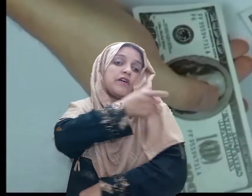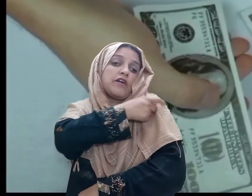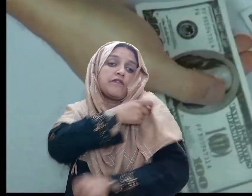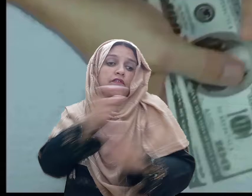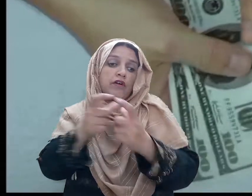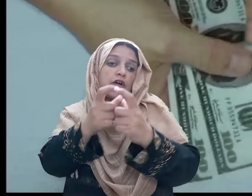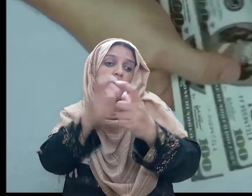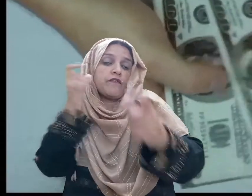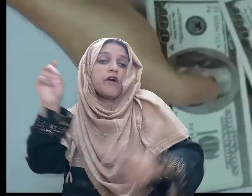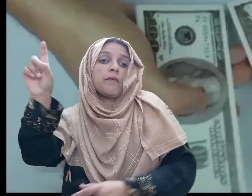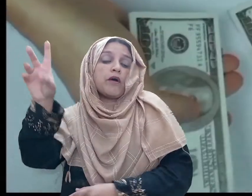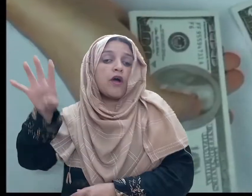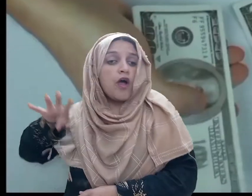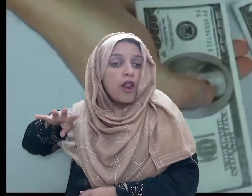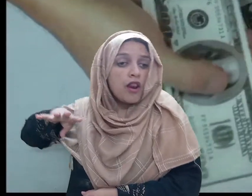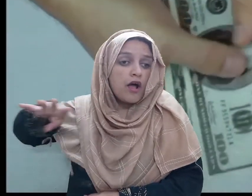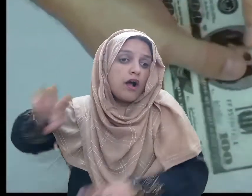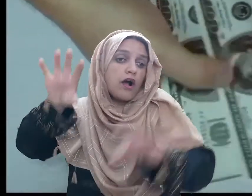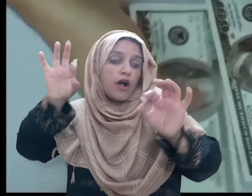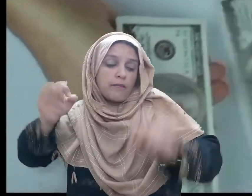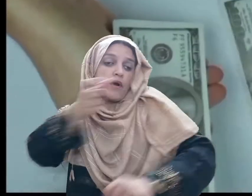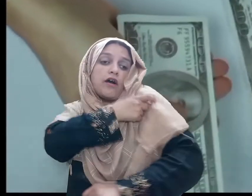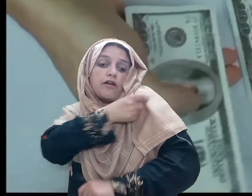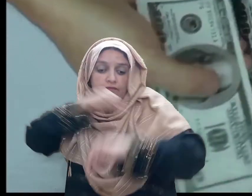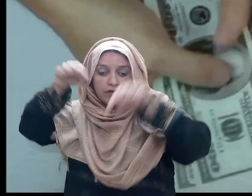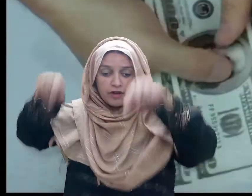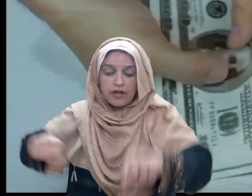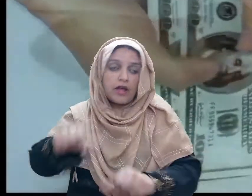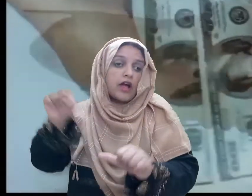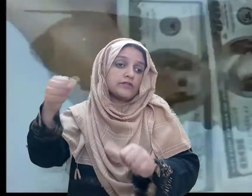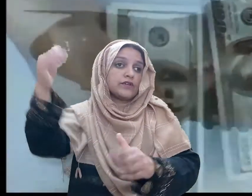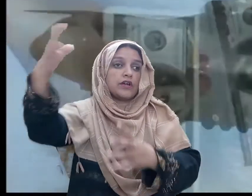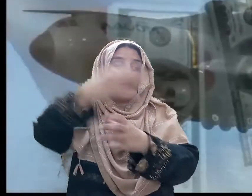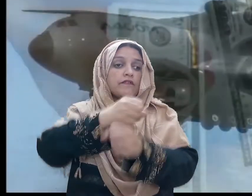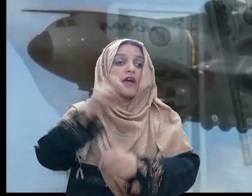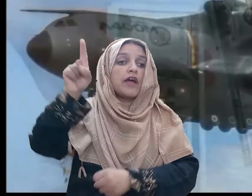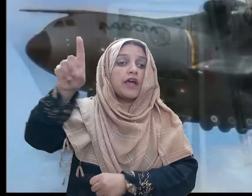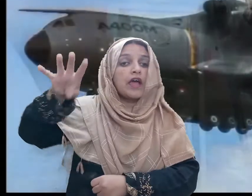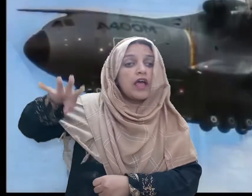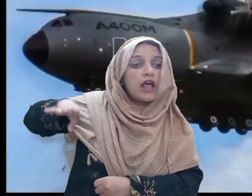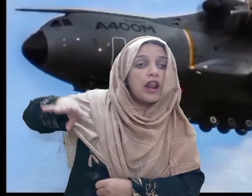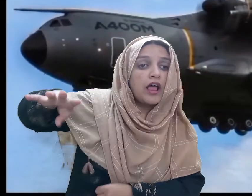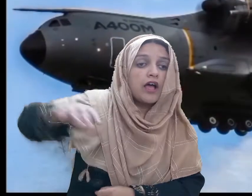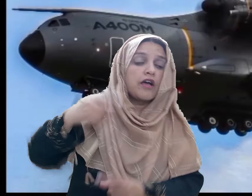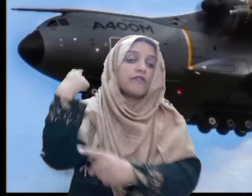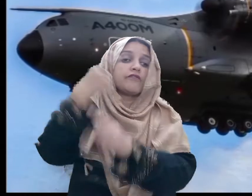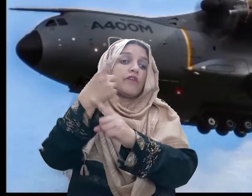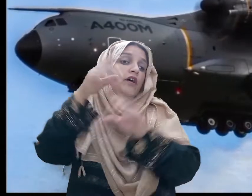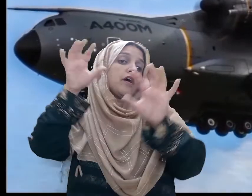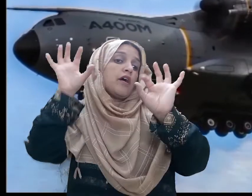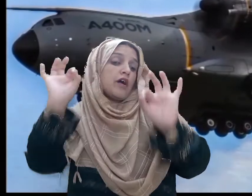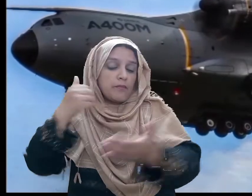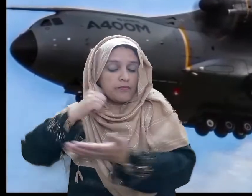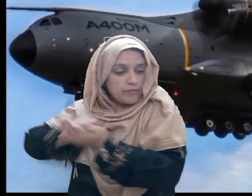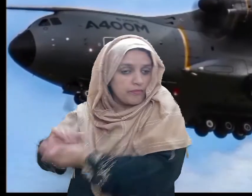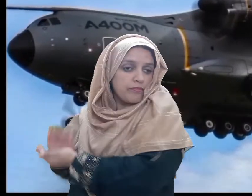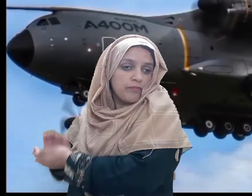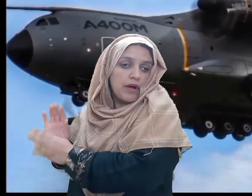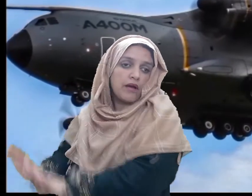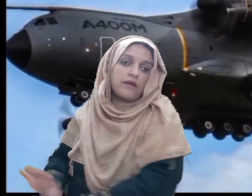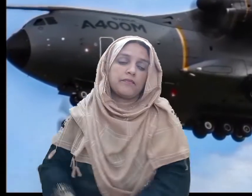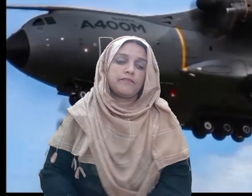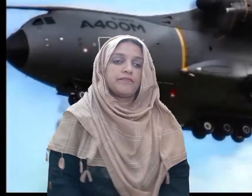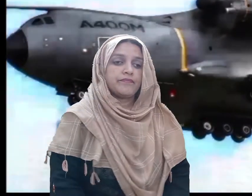لاکھ سے زیادہ ہے۔ پاکستان فضائیہ کے پاس 1,320 سے زیادہ لڑاکا طیارے اور ہیلی کاپٹرز موجود ہیں،